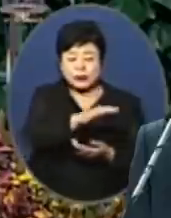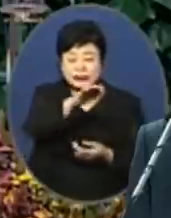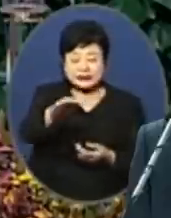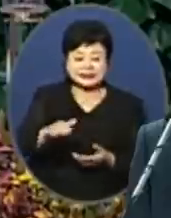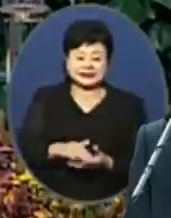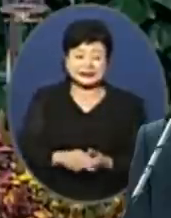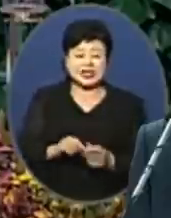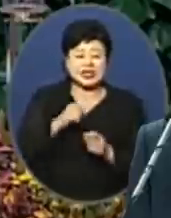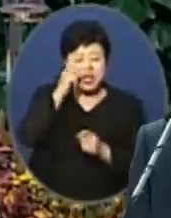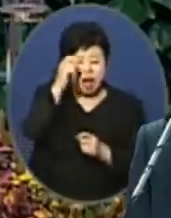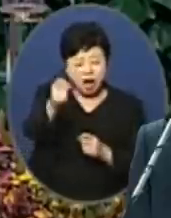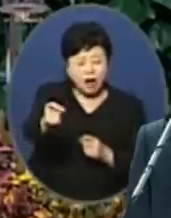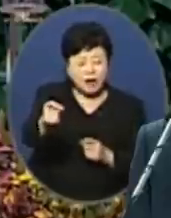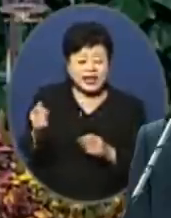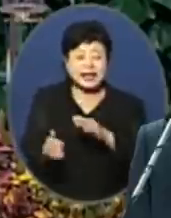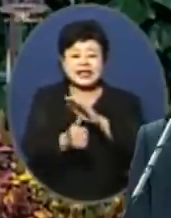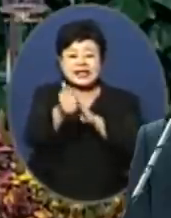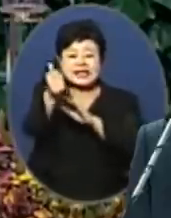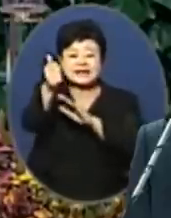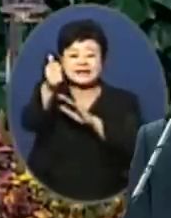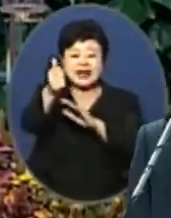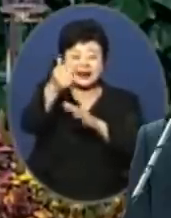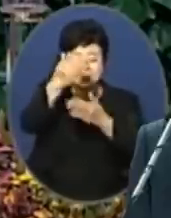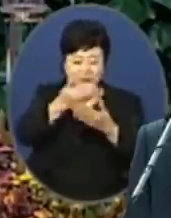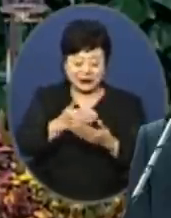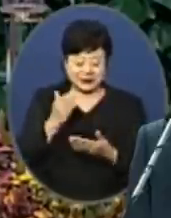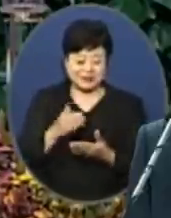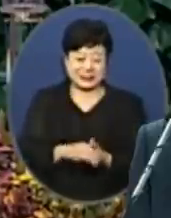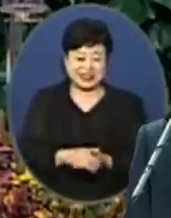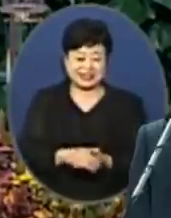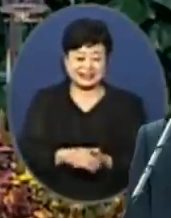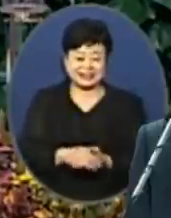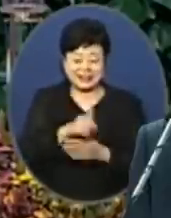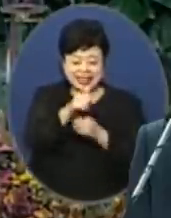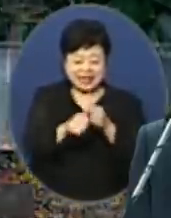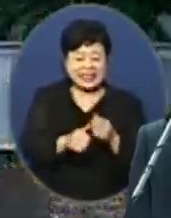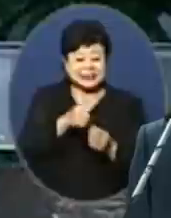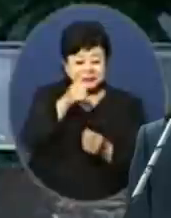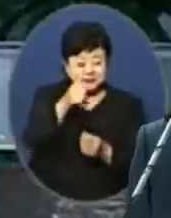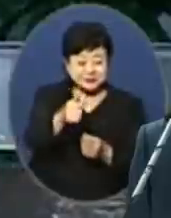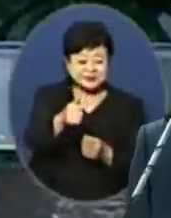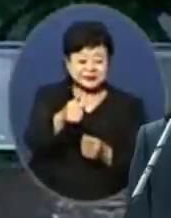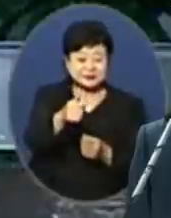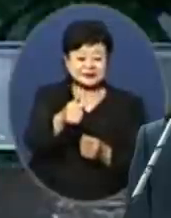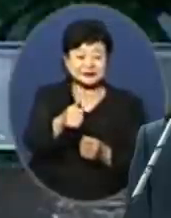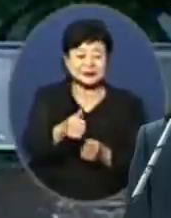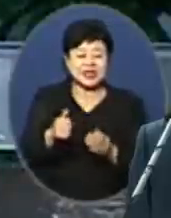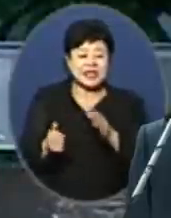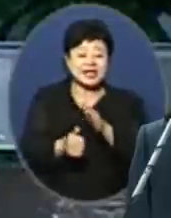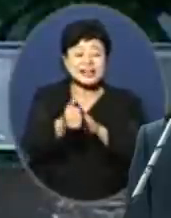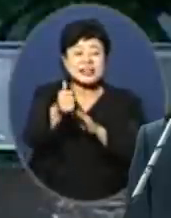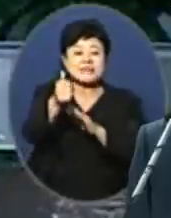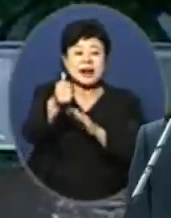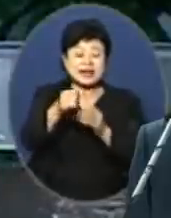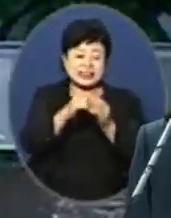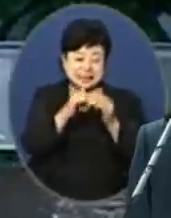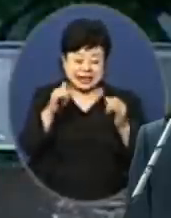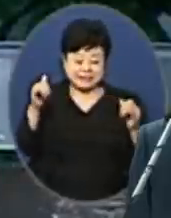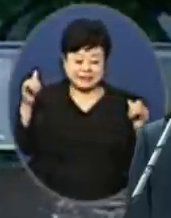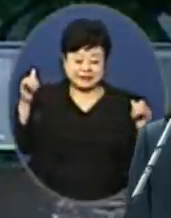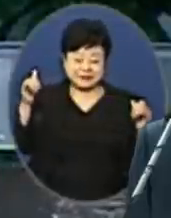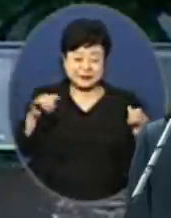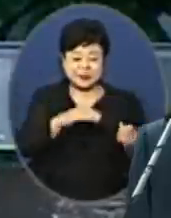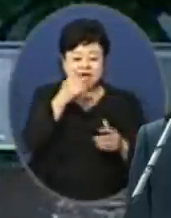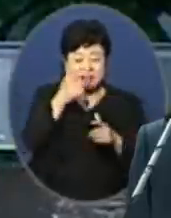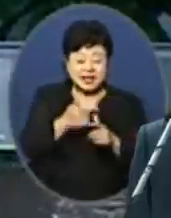우리는 이제 영원한 희망의 길이 열려진 것입니다. 하나님은 희망의 하나님이시기 때문에